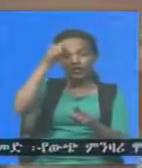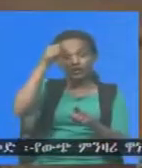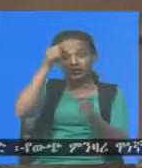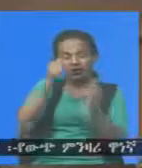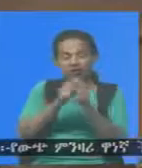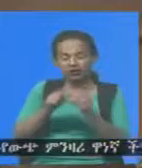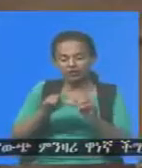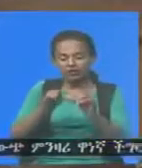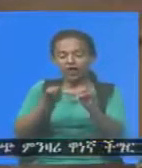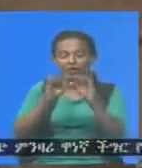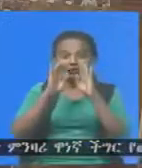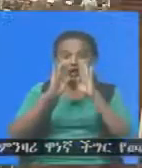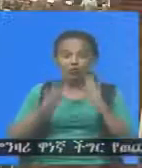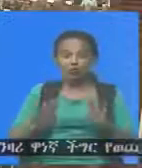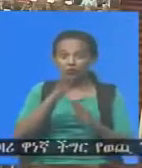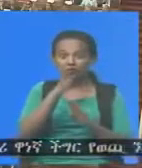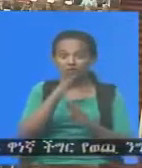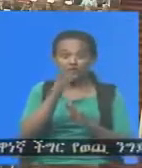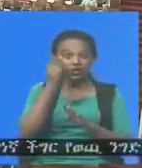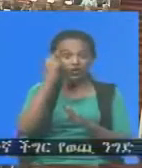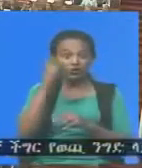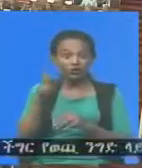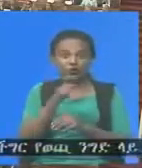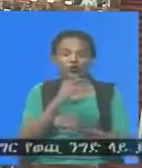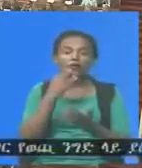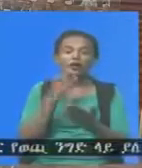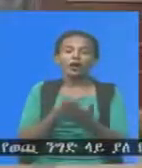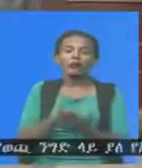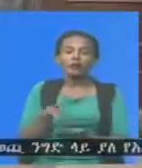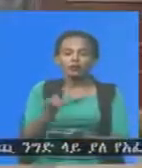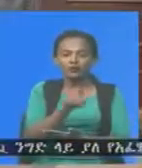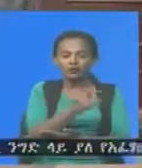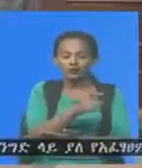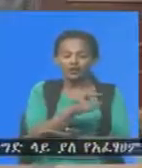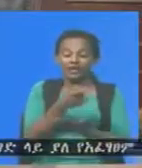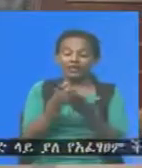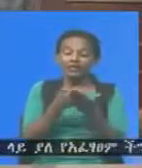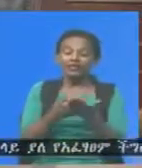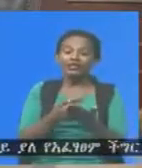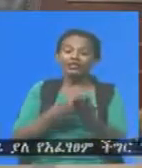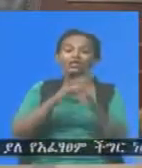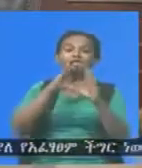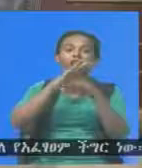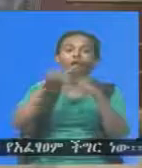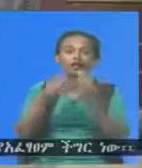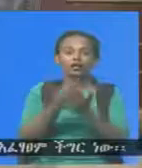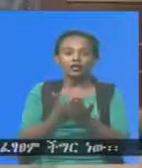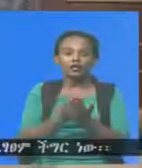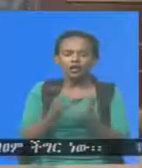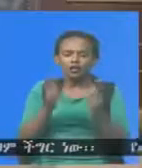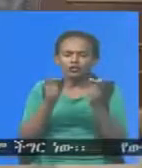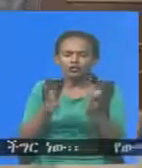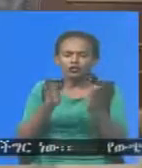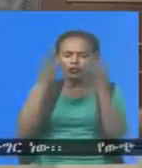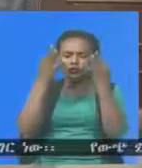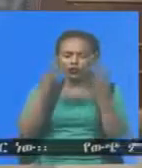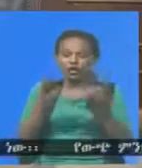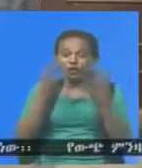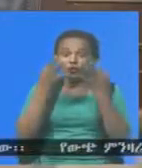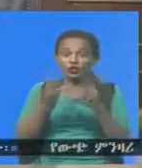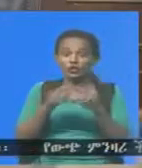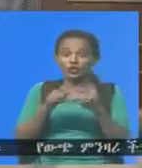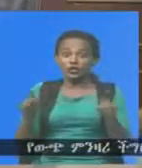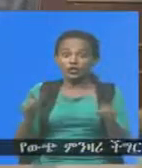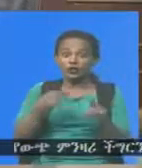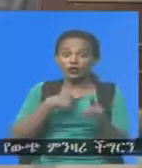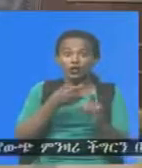ሰላም ለመፍጠር ታስቦ መሆኑ መልካም ቢሆንም ይህንን ያለቀለትና የተቻኮለ ውሳኔ መወሰን ግን